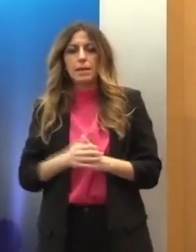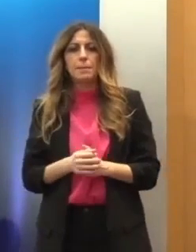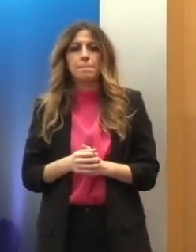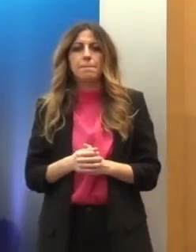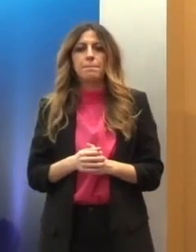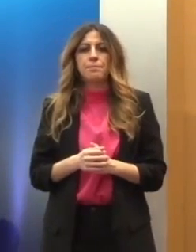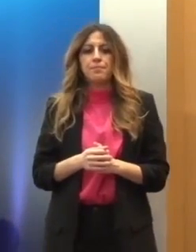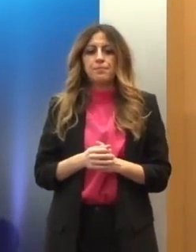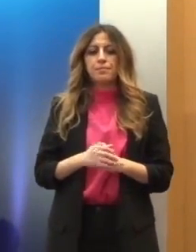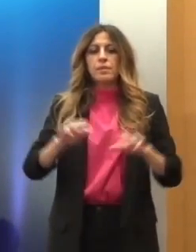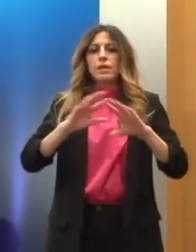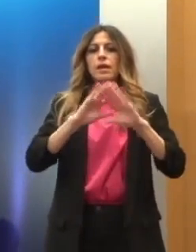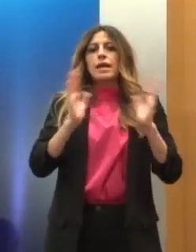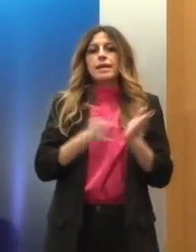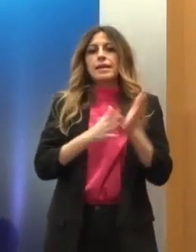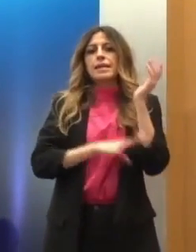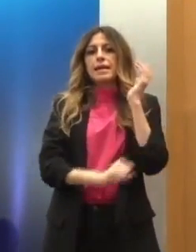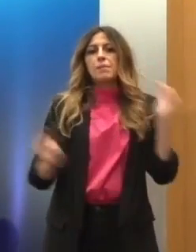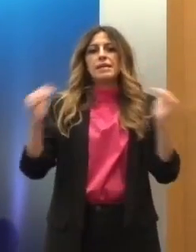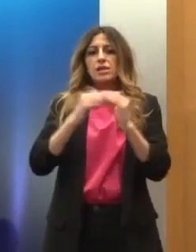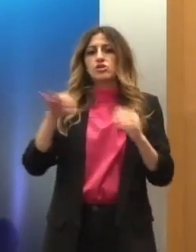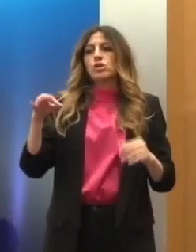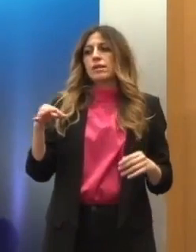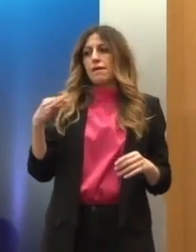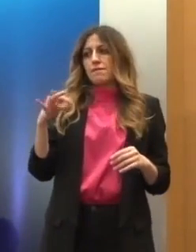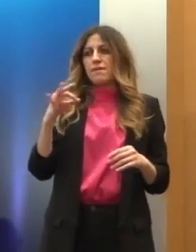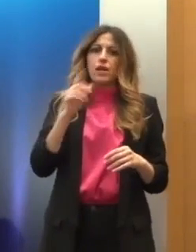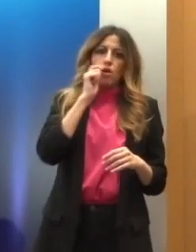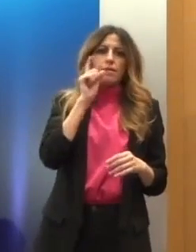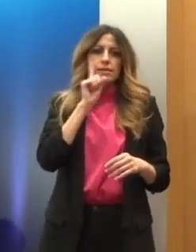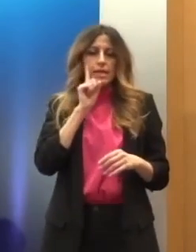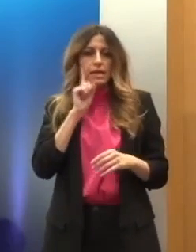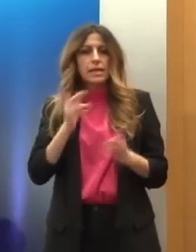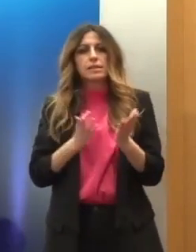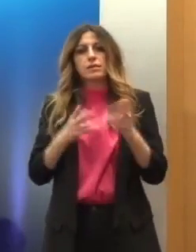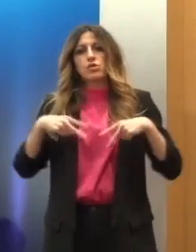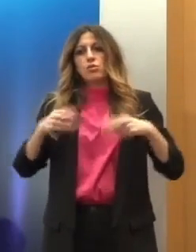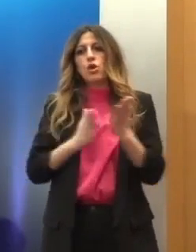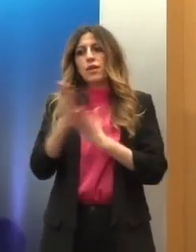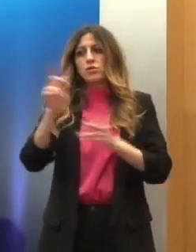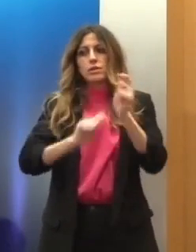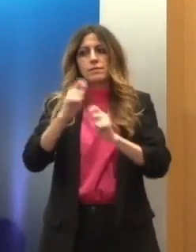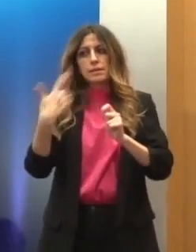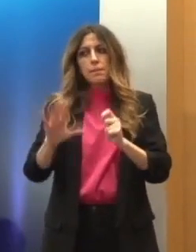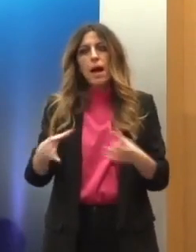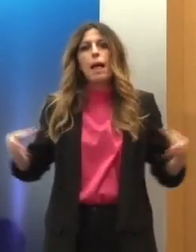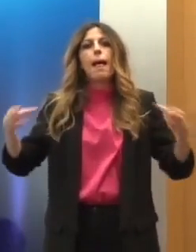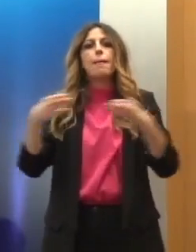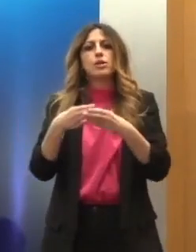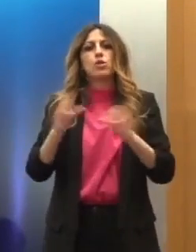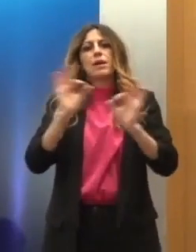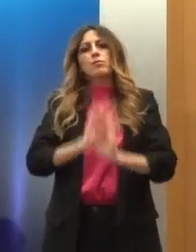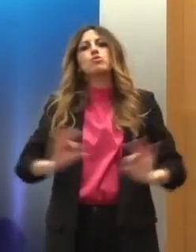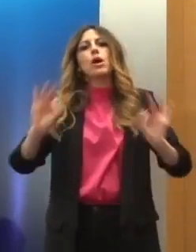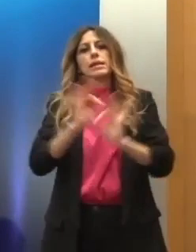διεξήχθηκε με πρωτοβουλία της Γενικής Γραμματείας Ισότητας των Φύλων, το Υπουργείο Δικαιοσύνης συγκρότησε νομοπαρασκευαστική επιτροπή για την κατάρτιση του κυρωτικού